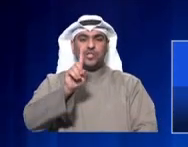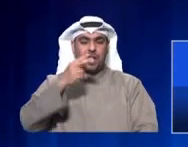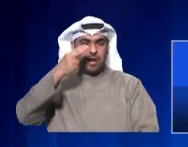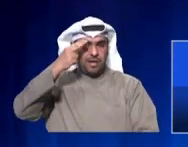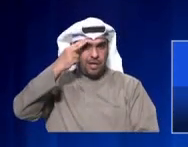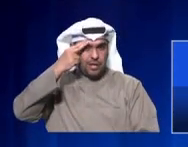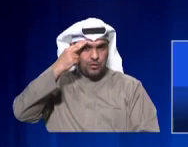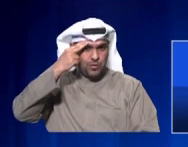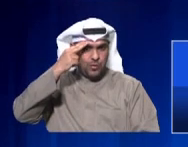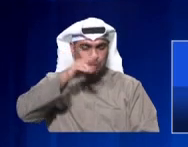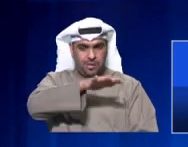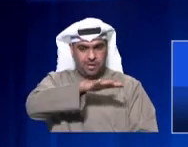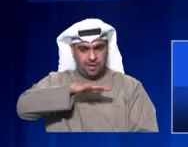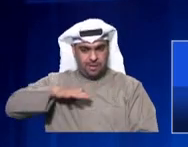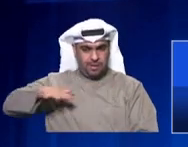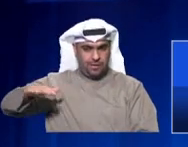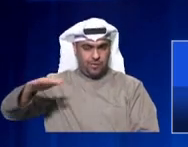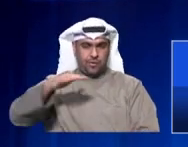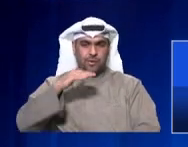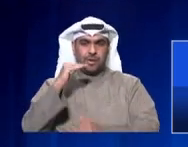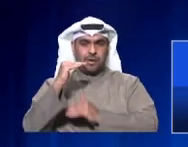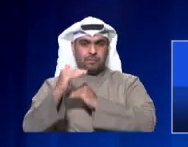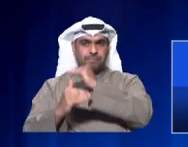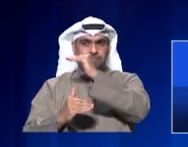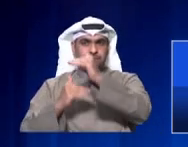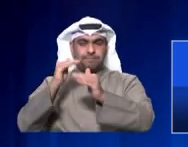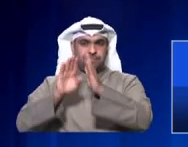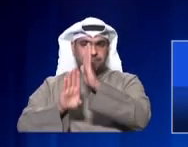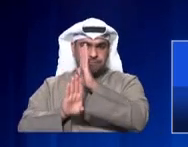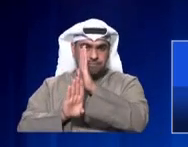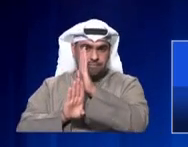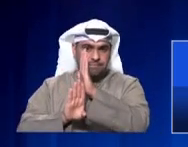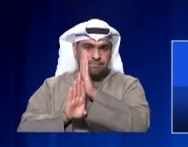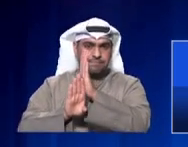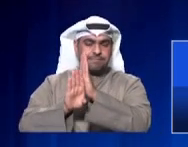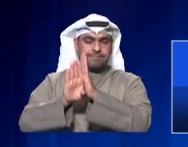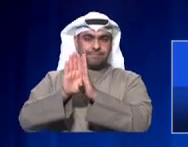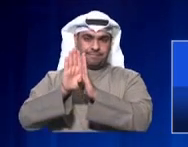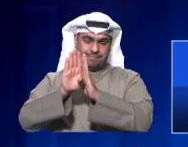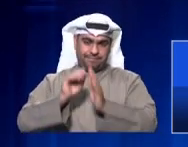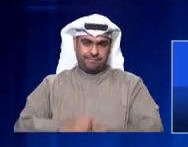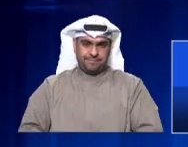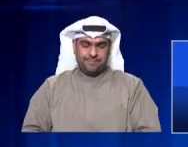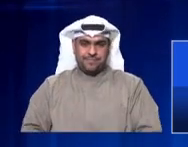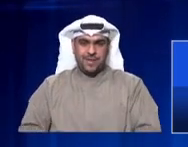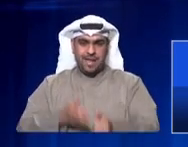للمملكة العربية السعودية الشقيقة وشعبها الكريم المزيد من العزة والرفعة